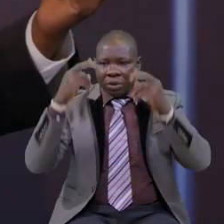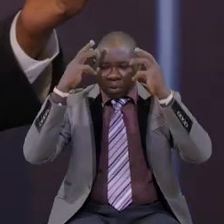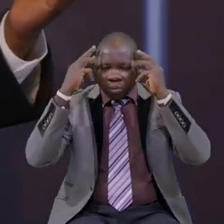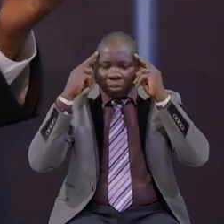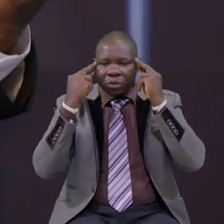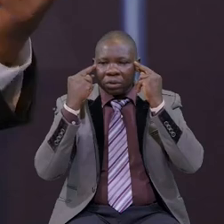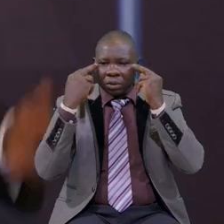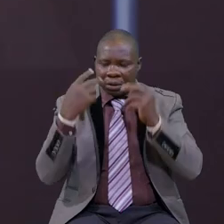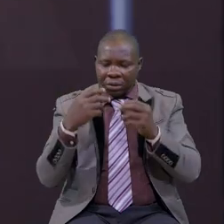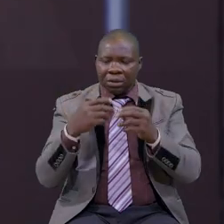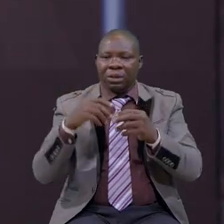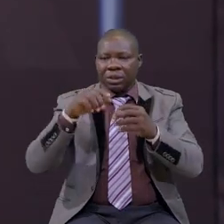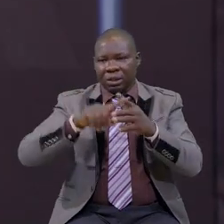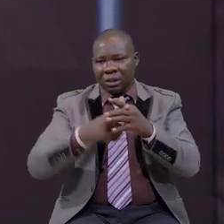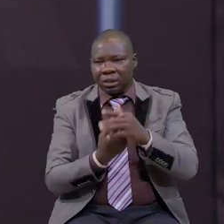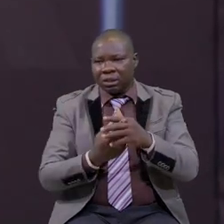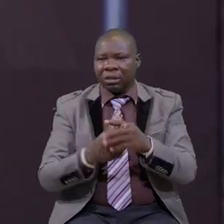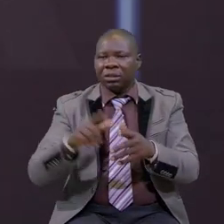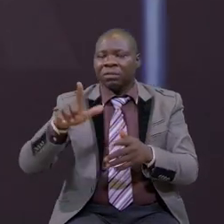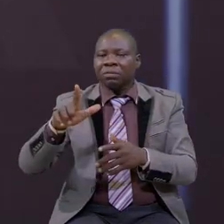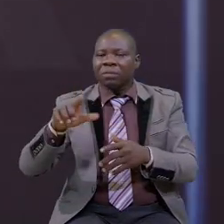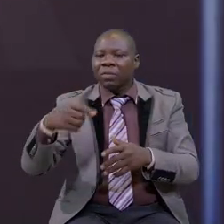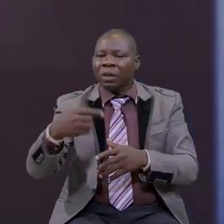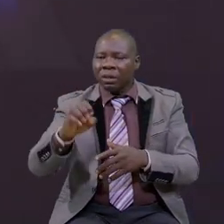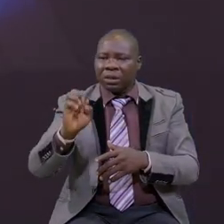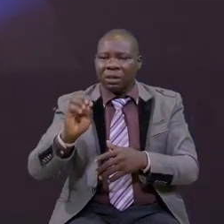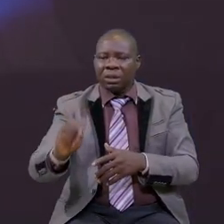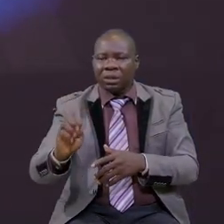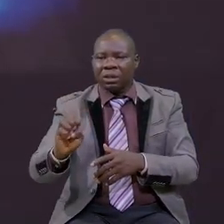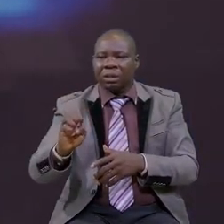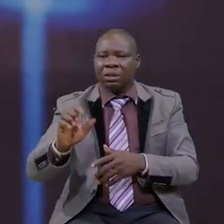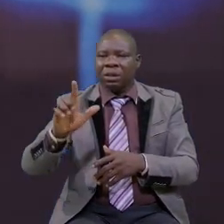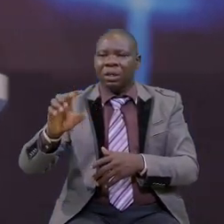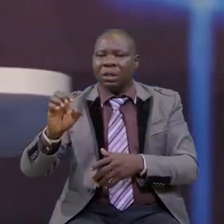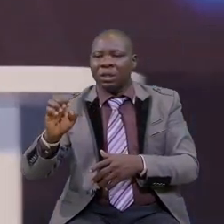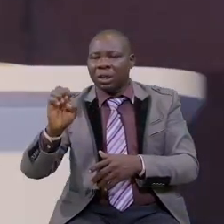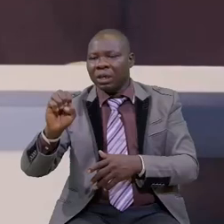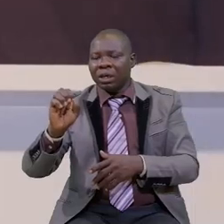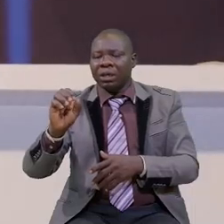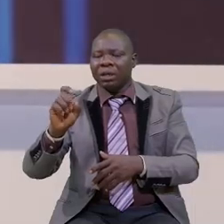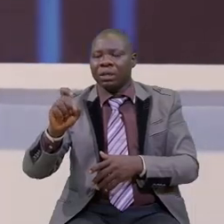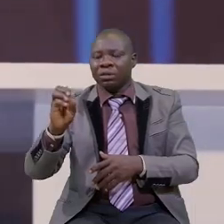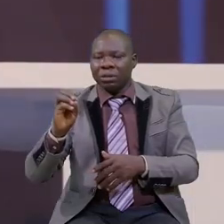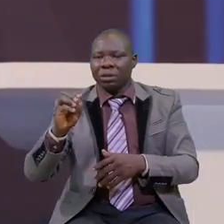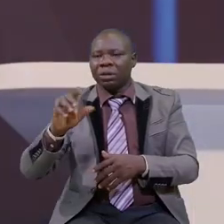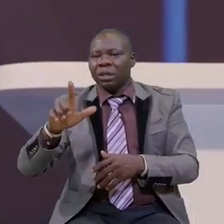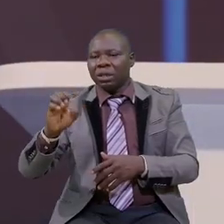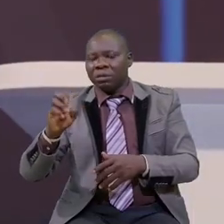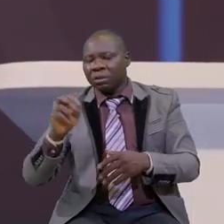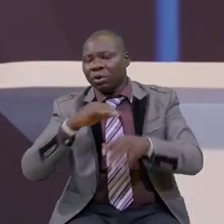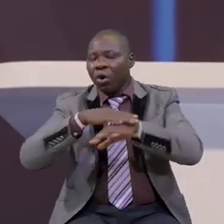Exode, Lévitique, Nombre et Deutéronome. Ils ont Moïse et les prophètes. Ils ont tous ces